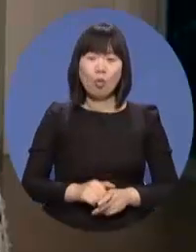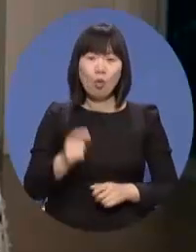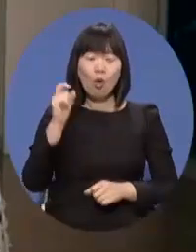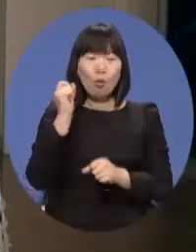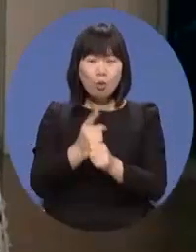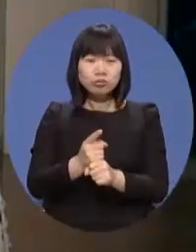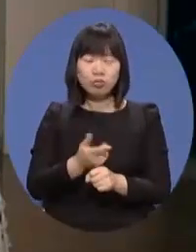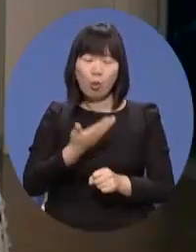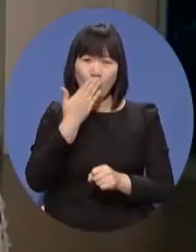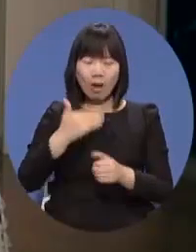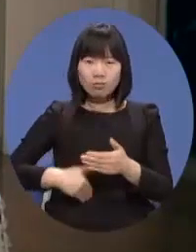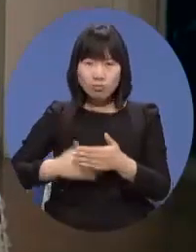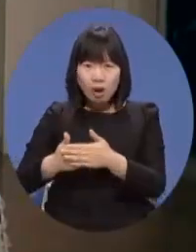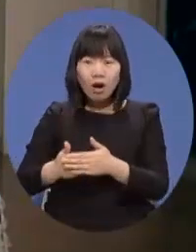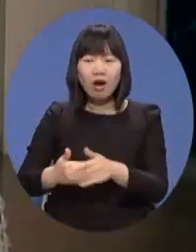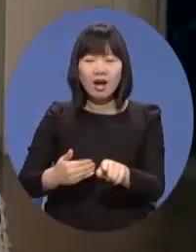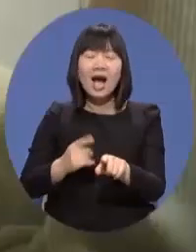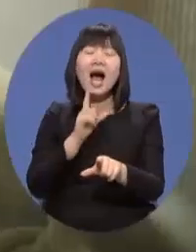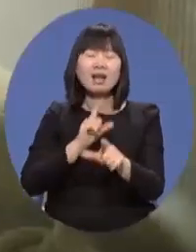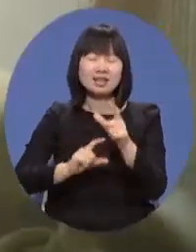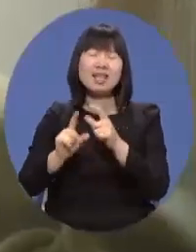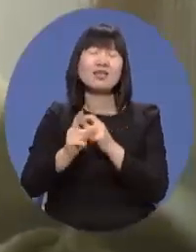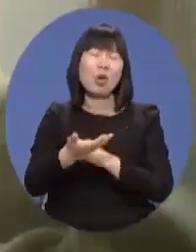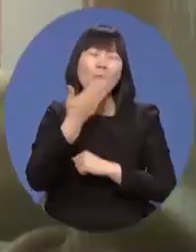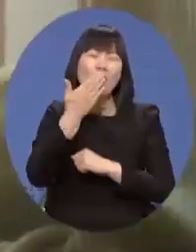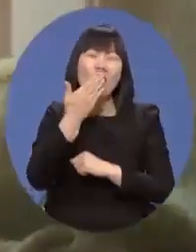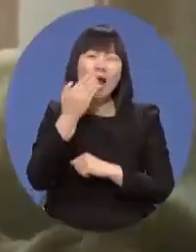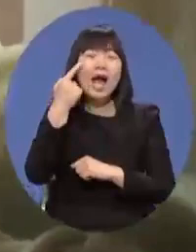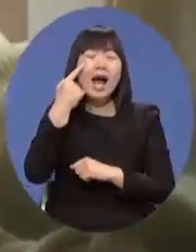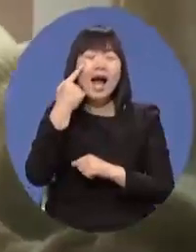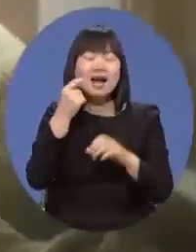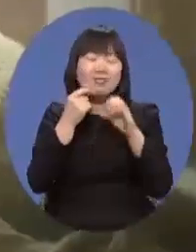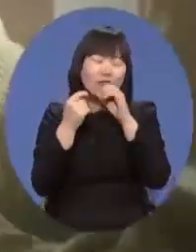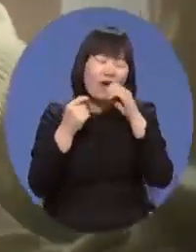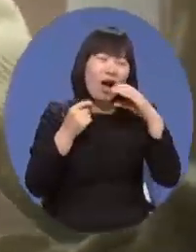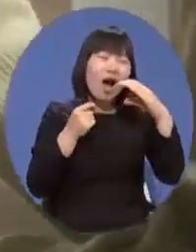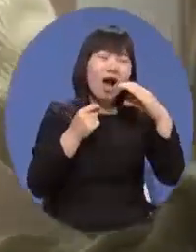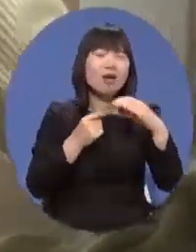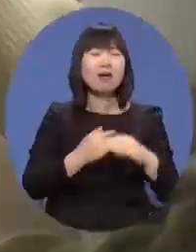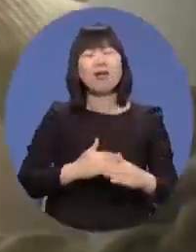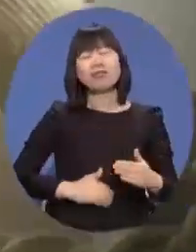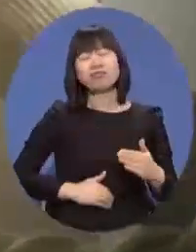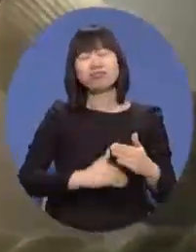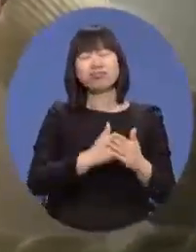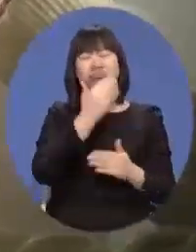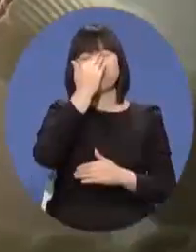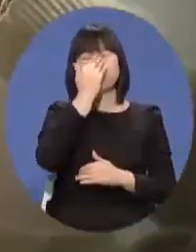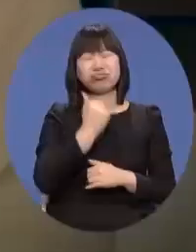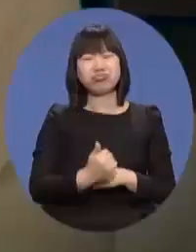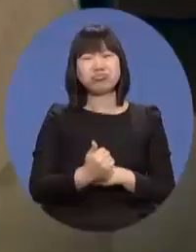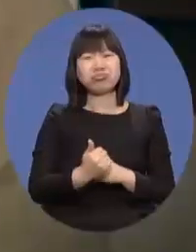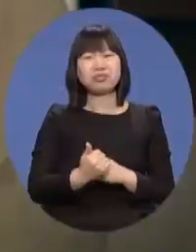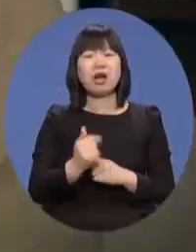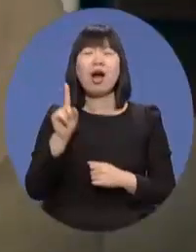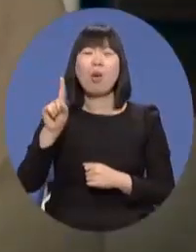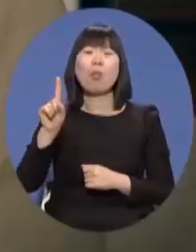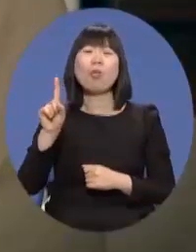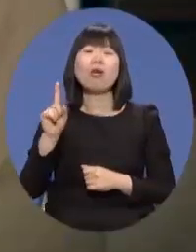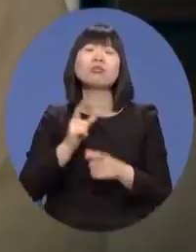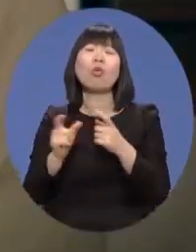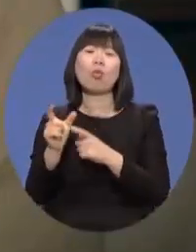벌써 배가 불러? 한 입만 더 먹자. 아, 배부른데. 한 입만 더